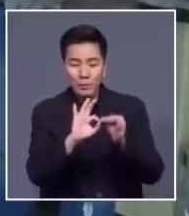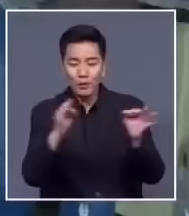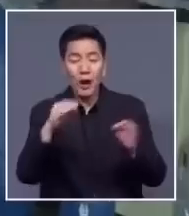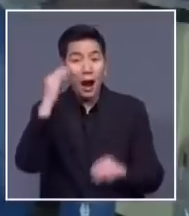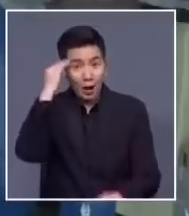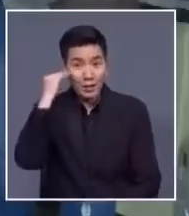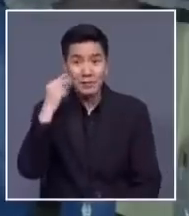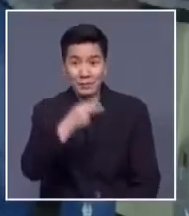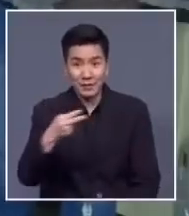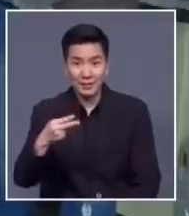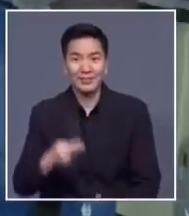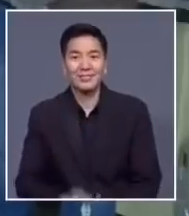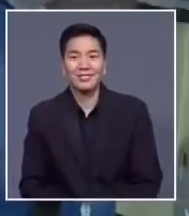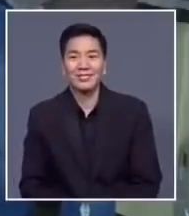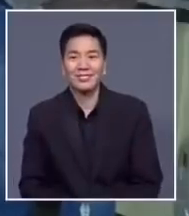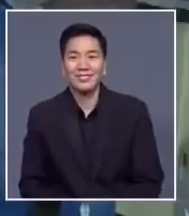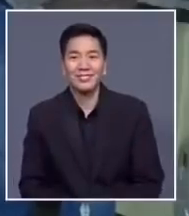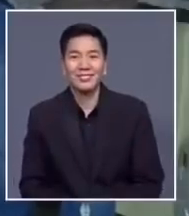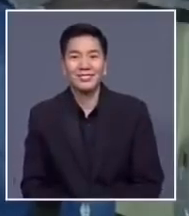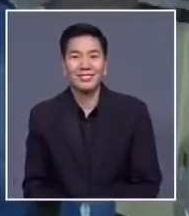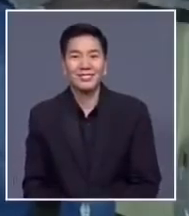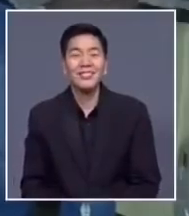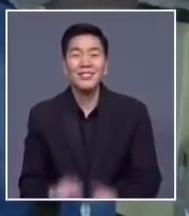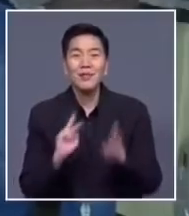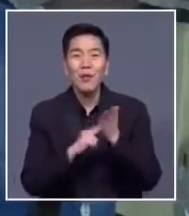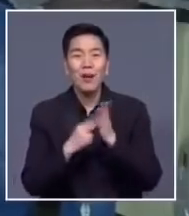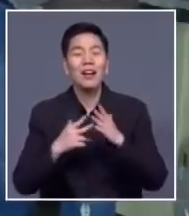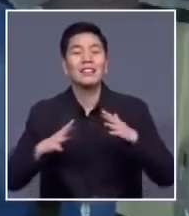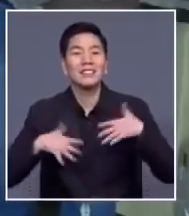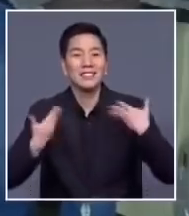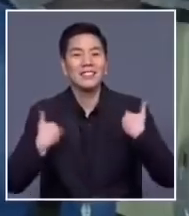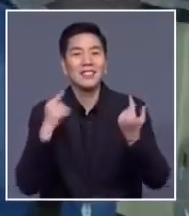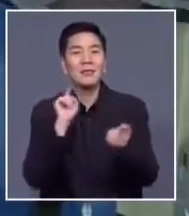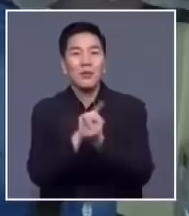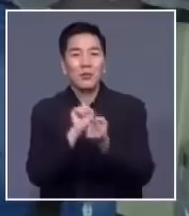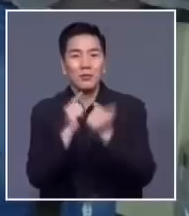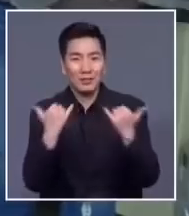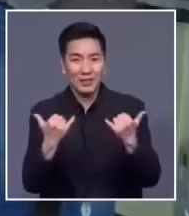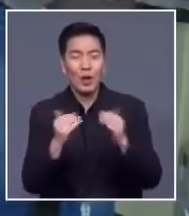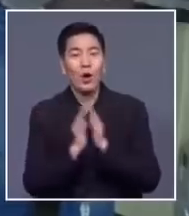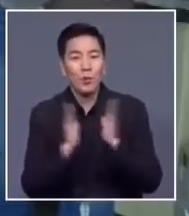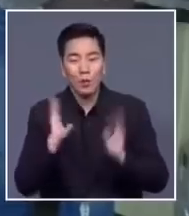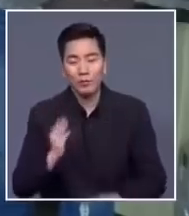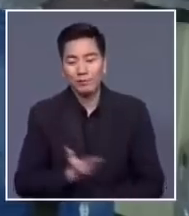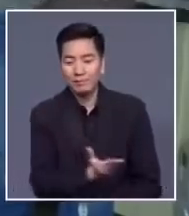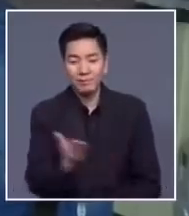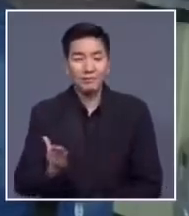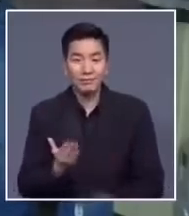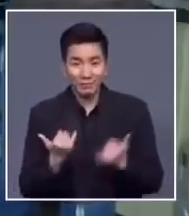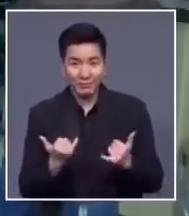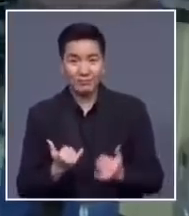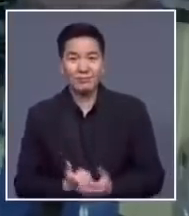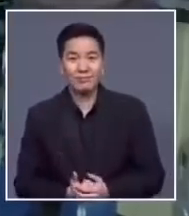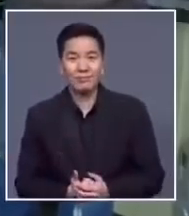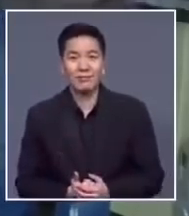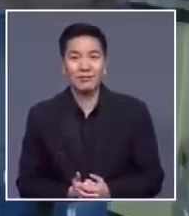เชิญเลยครับผม ไปลองใช้ว่าประคับสุนดา แปลว่าย ินดีได้รู้จักครับ โอเคนะครับขอบคุณทุกท่านมากนะครับขอบคุณครับผม